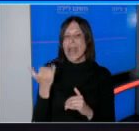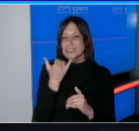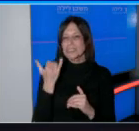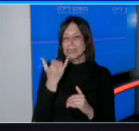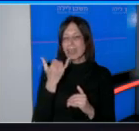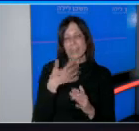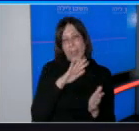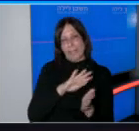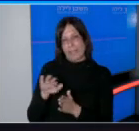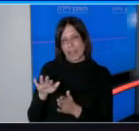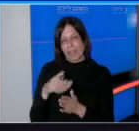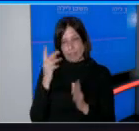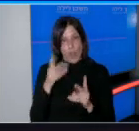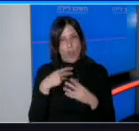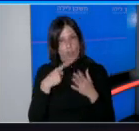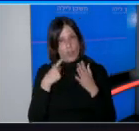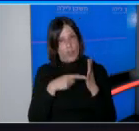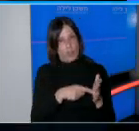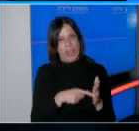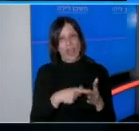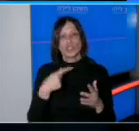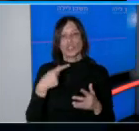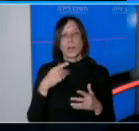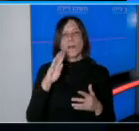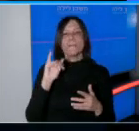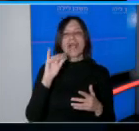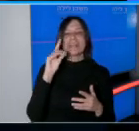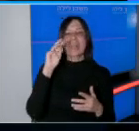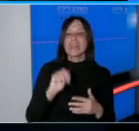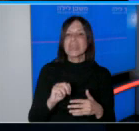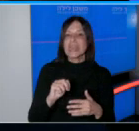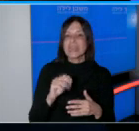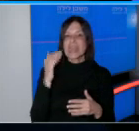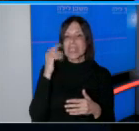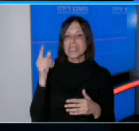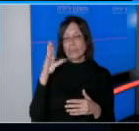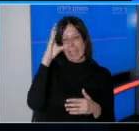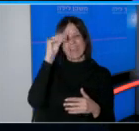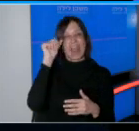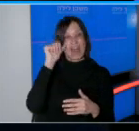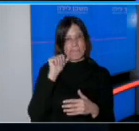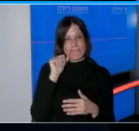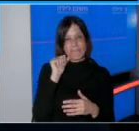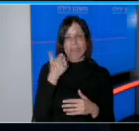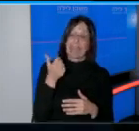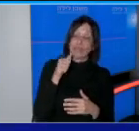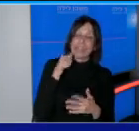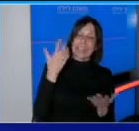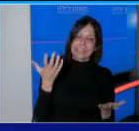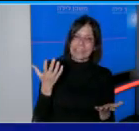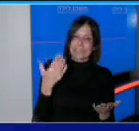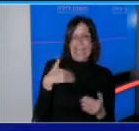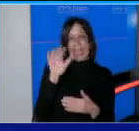הפריפריה, בכבוד. ג'ו ביידן. יפה. שימי לב מה הוא עשה. נכון. גבר לבן, אשכנזי,